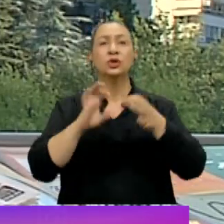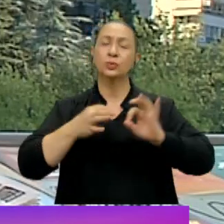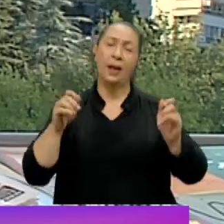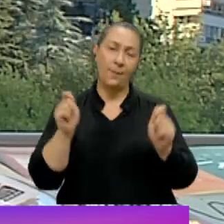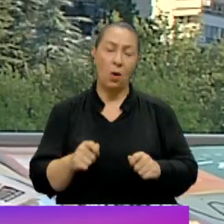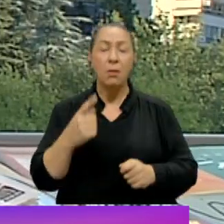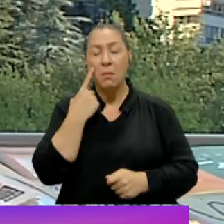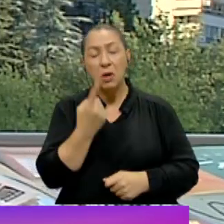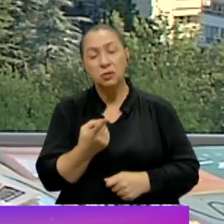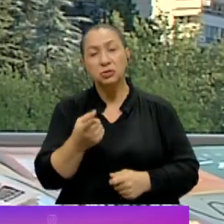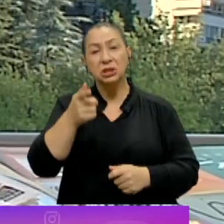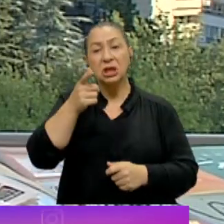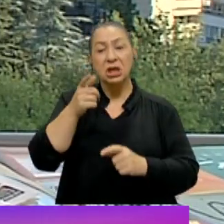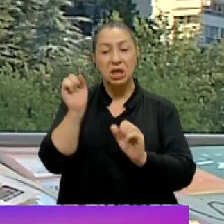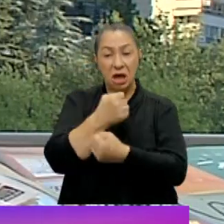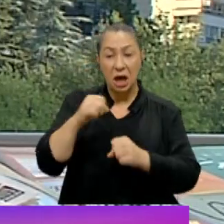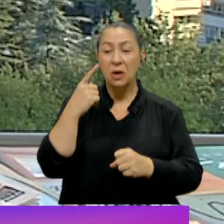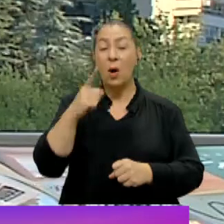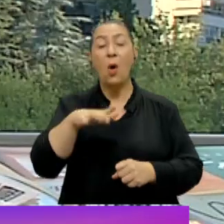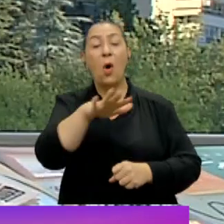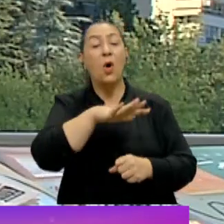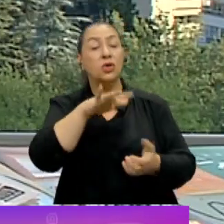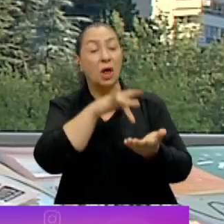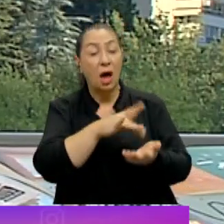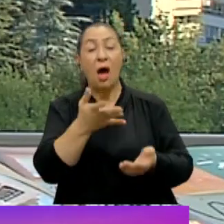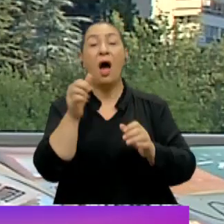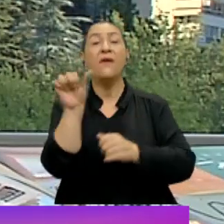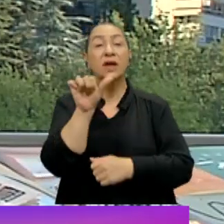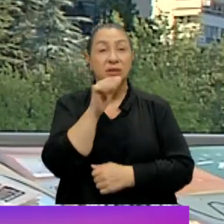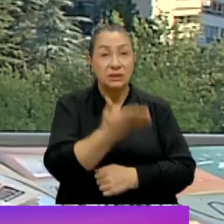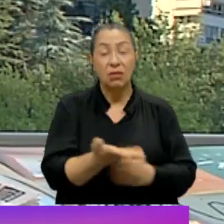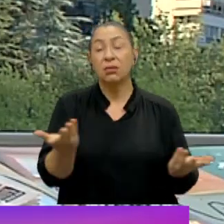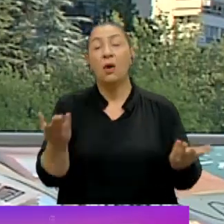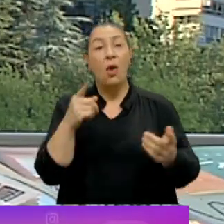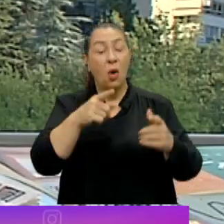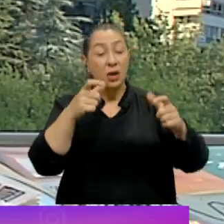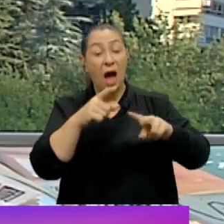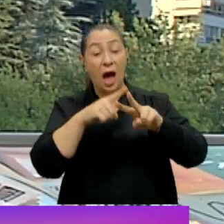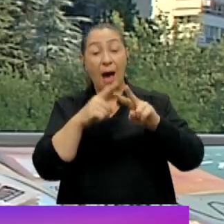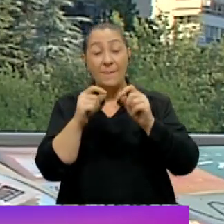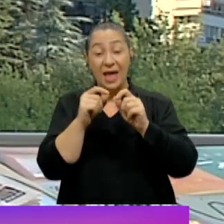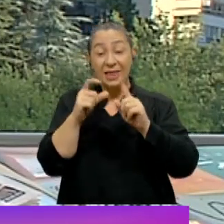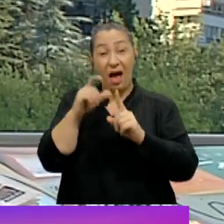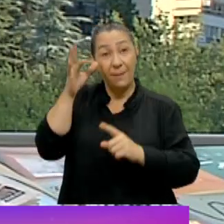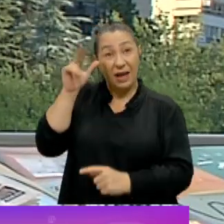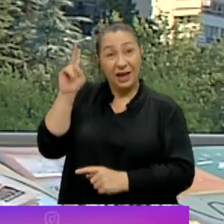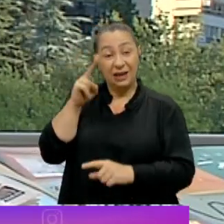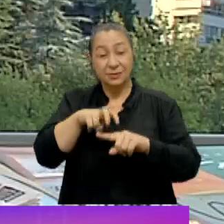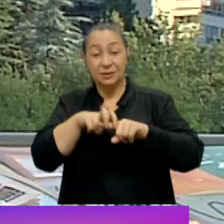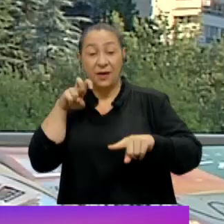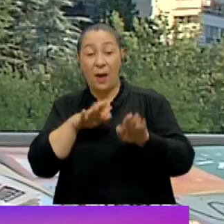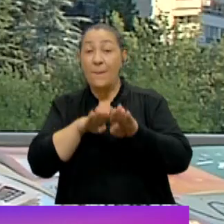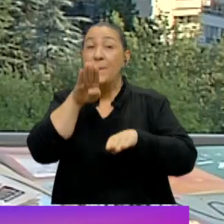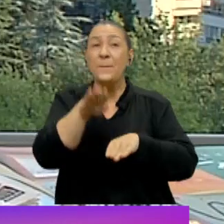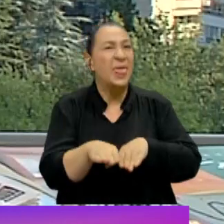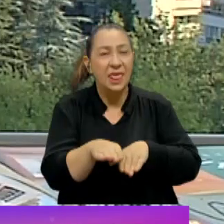kuruyor. Bakıyorsunuz Irak, bakıyorsunuz Orta Doğu, bakıyorsunuz Afganistan ve orada ABD'nin çekildiği ya da ayak